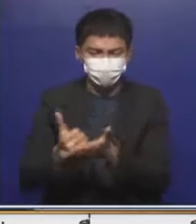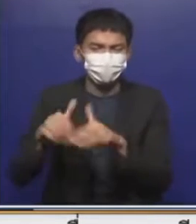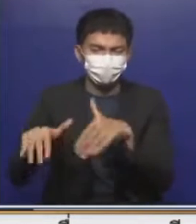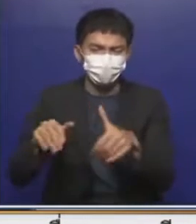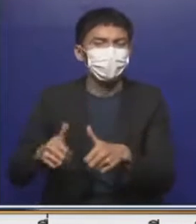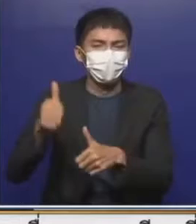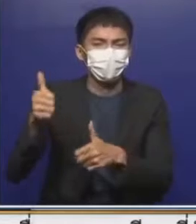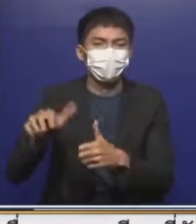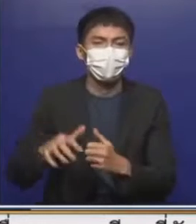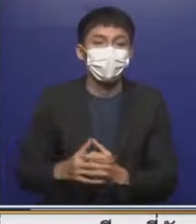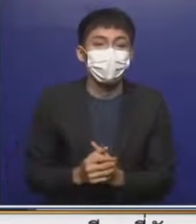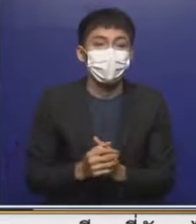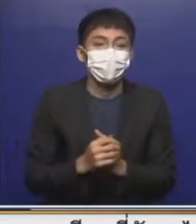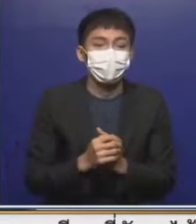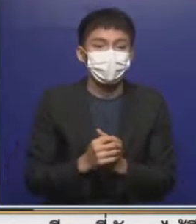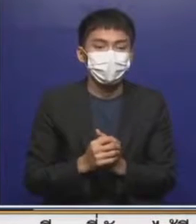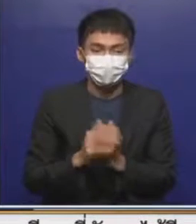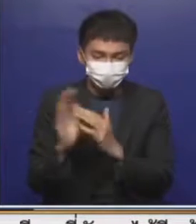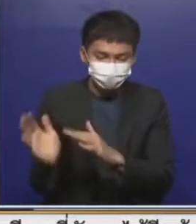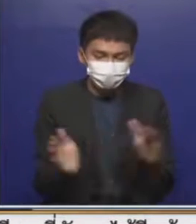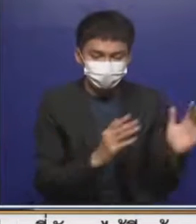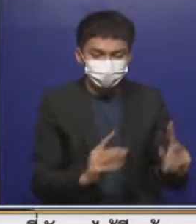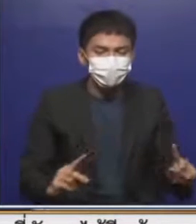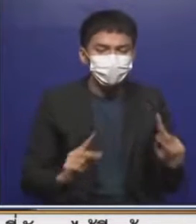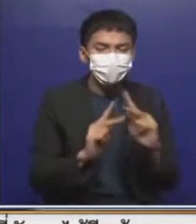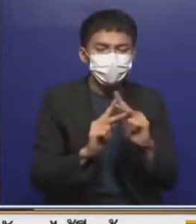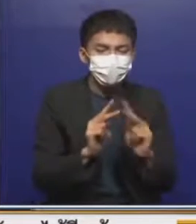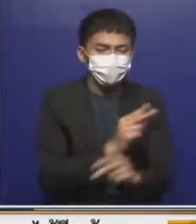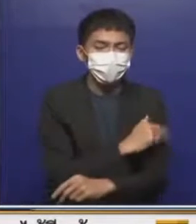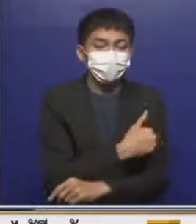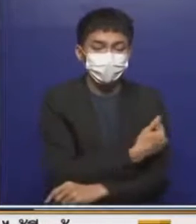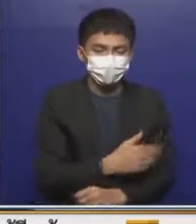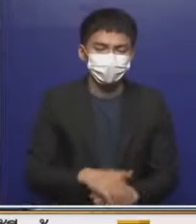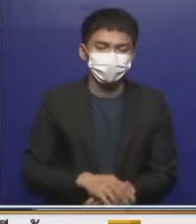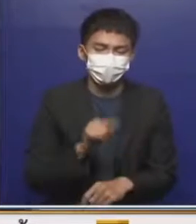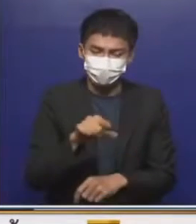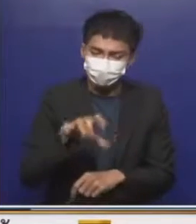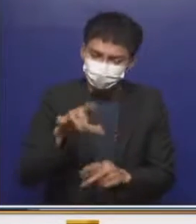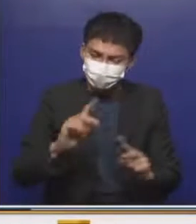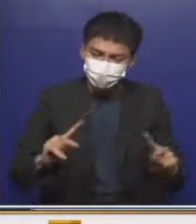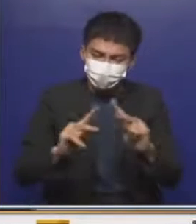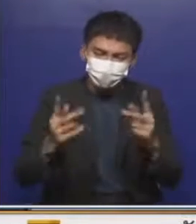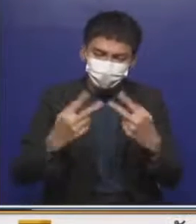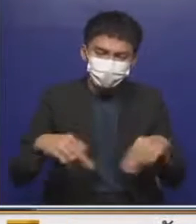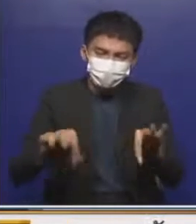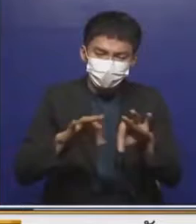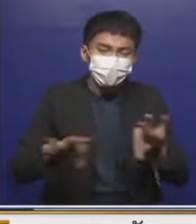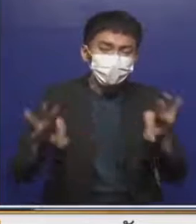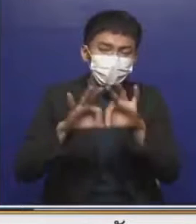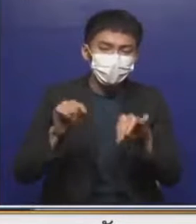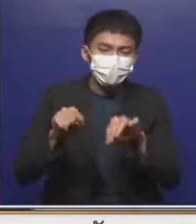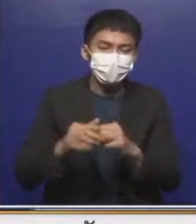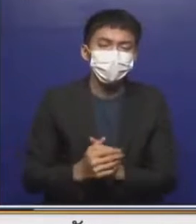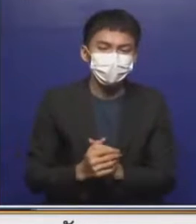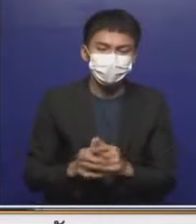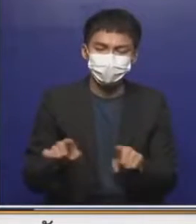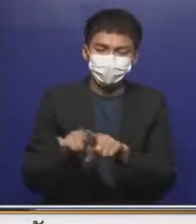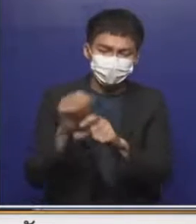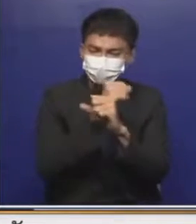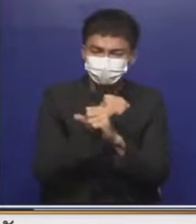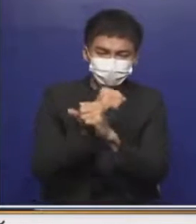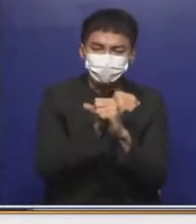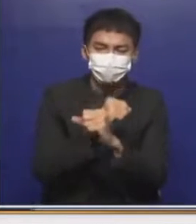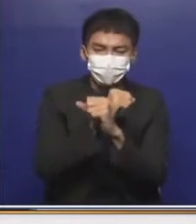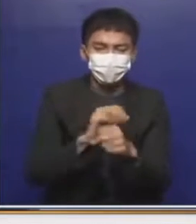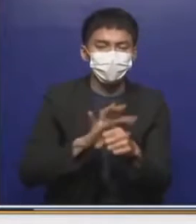มาดูที่กระสวงสาสุกครับซึ่เป็กระสวงที่เป็กลไ่สำคญในการควบคุมการระบาดของโกโวิและเป็นหนวยงานทปชา